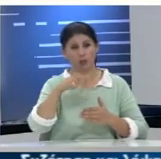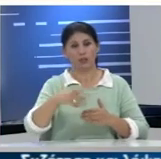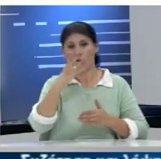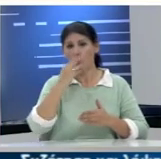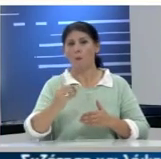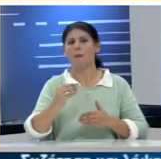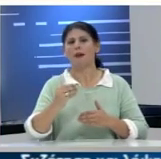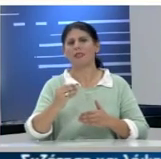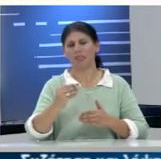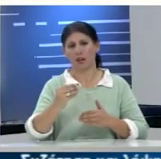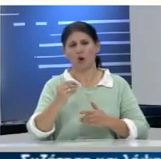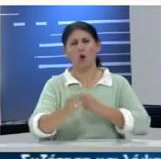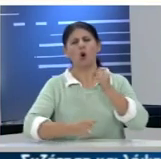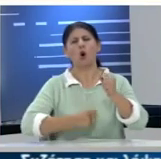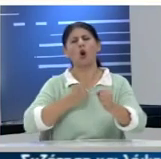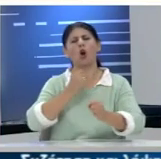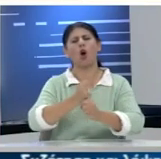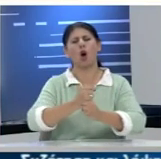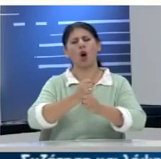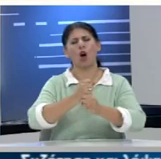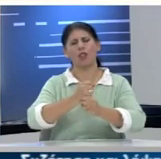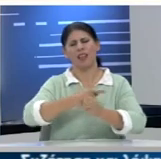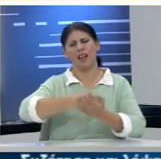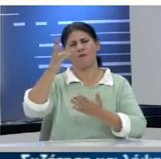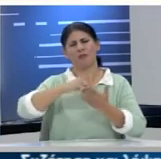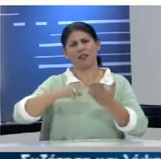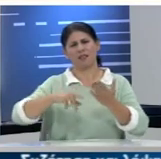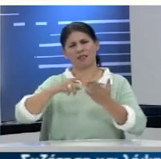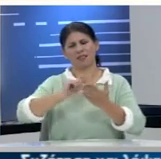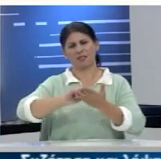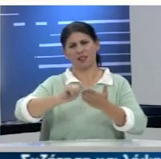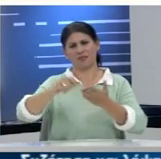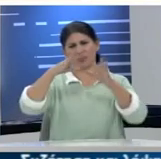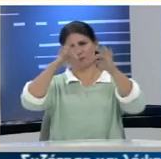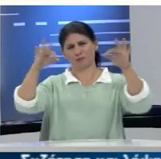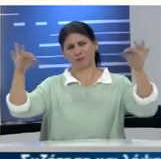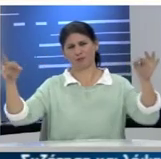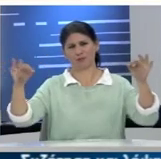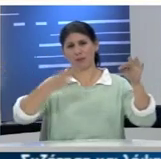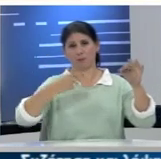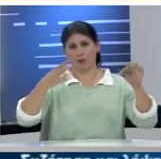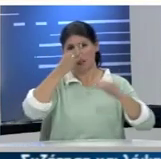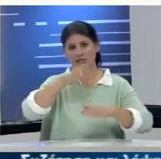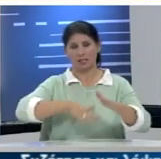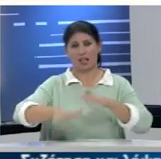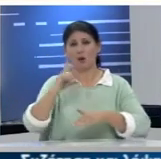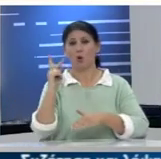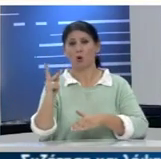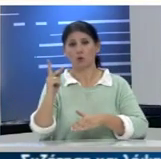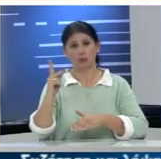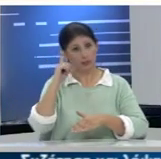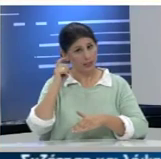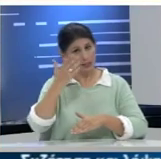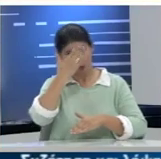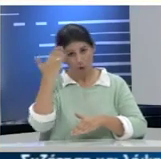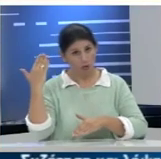Ανδρέας Παπανδρέου, που επί χρόνια κρεμάστηκε στα Μανταλάκια για την υπόθεση του σκανδάλου Κοσκοτά. Γνωρίζετε ότι